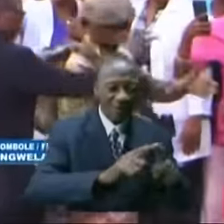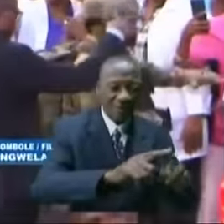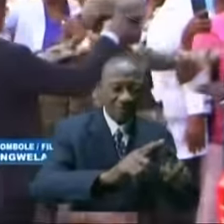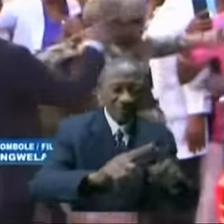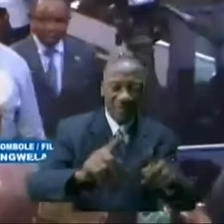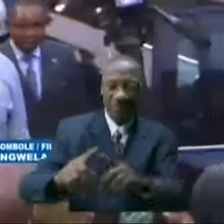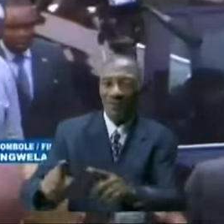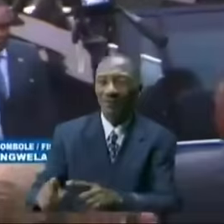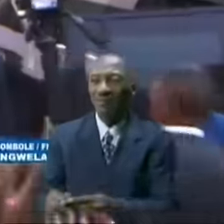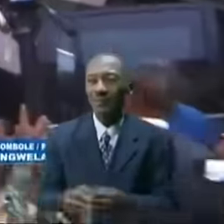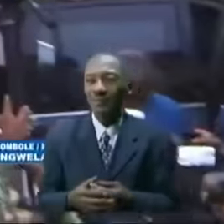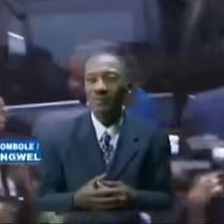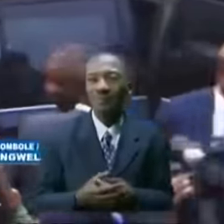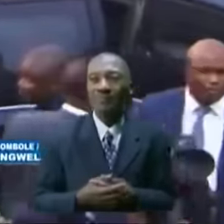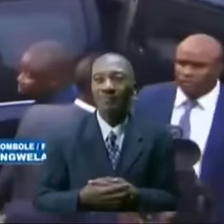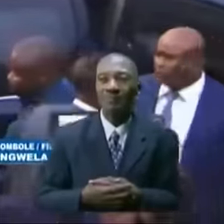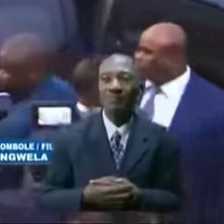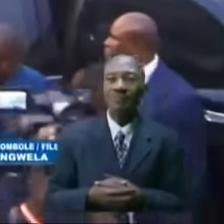phase.